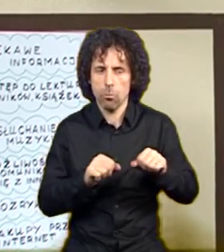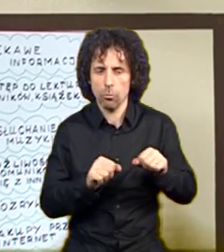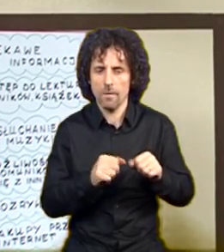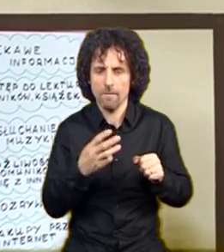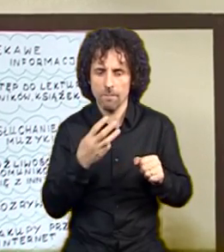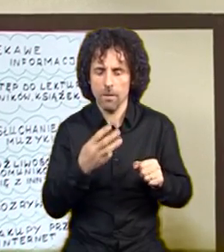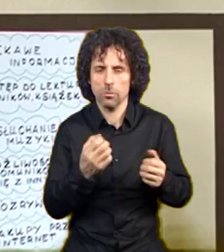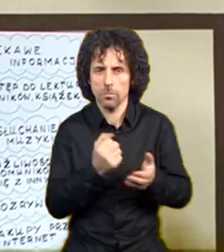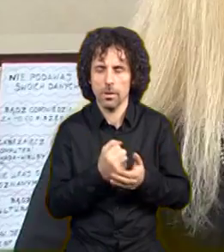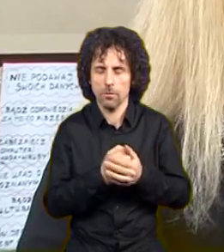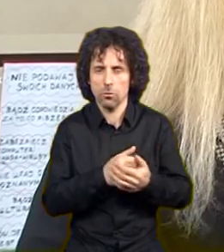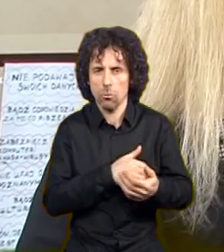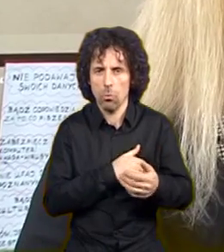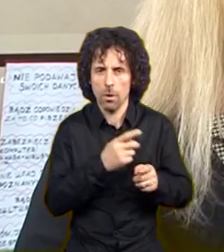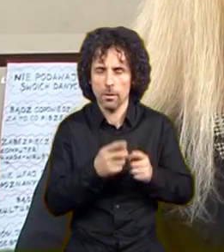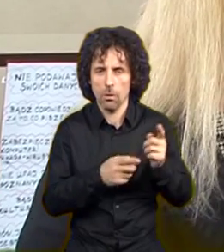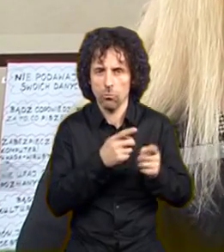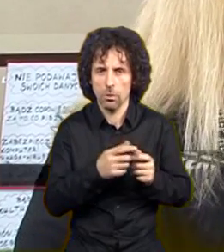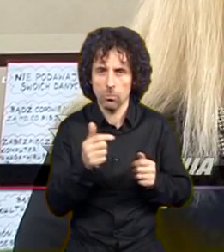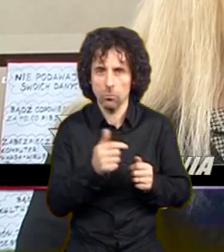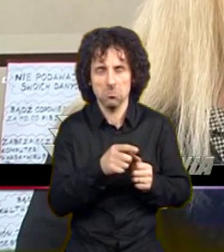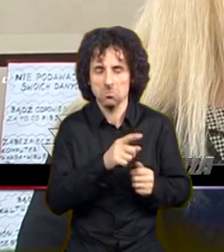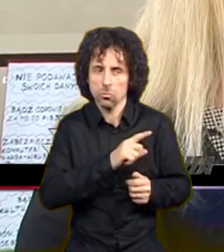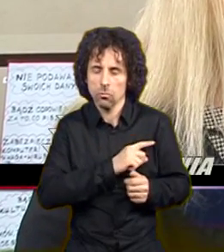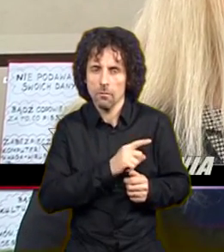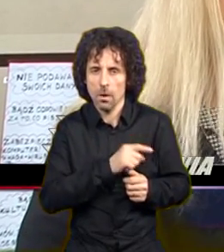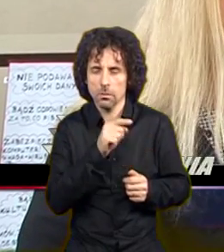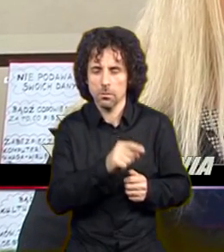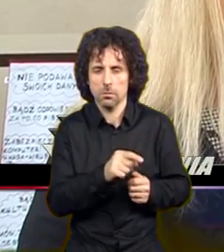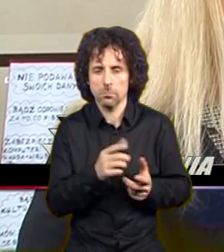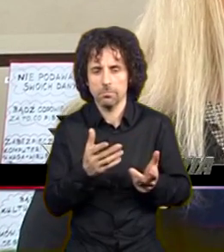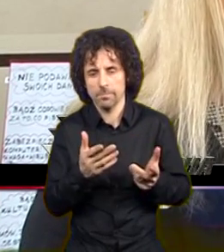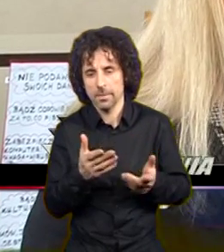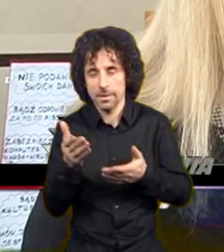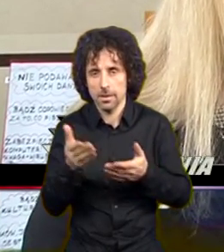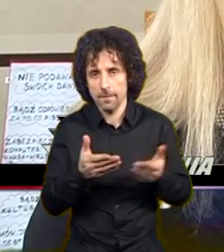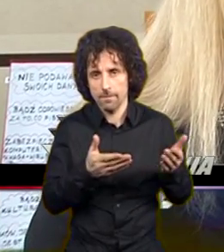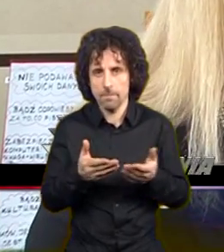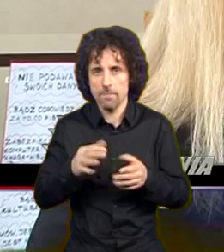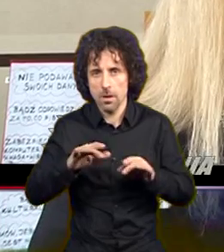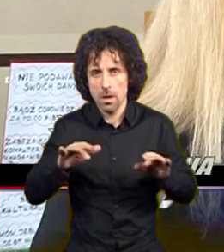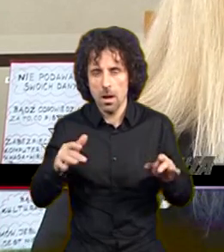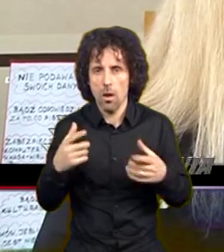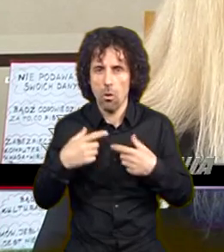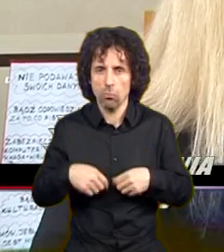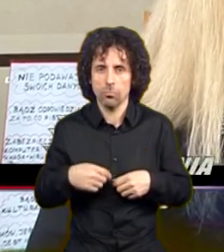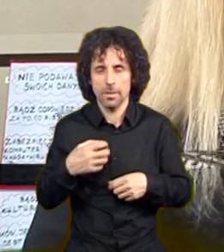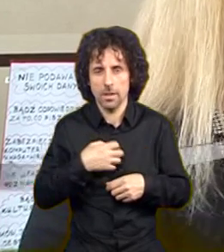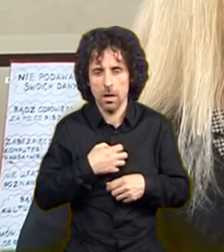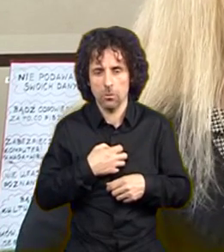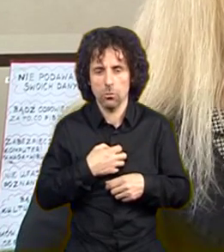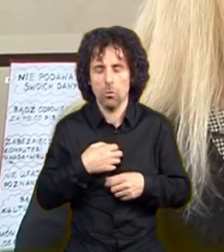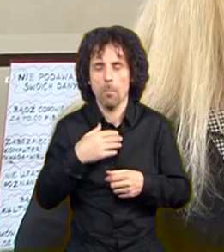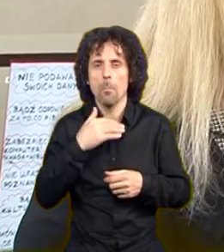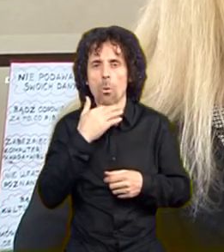te ważne niezwykle zagadnienia. Szkoła, nauczyciele musimy nad tym czuwać. A zaprosiliśmy wiele osób, m